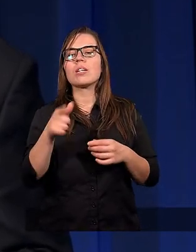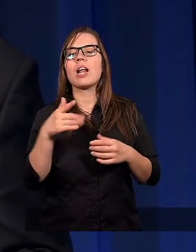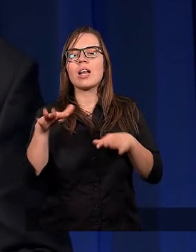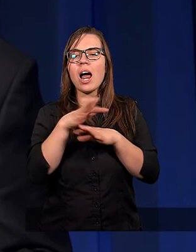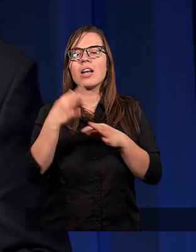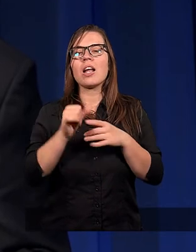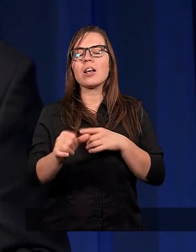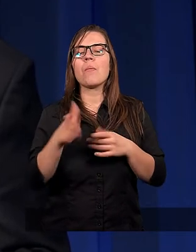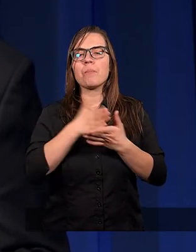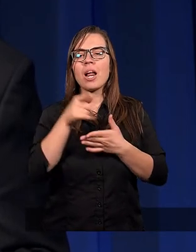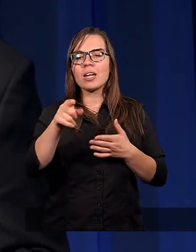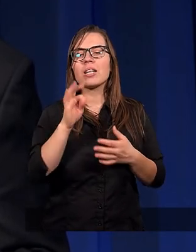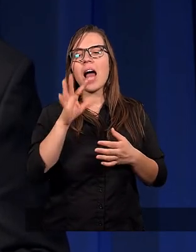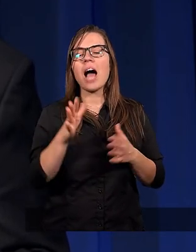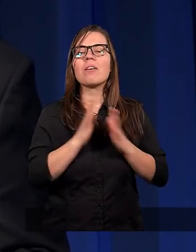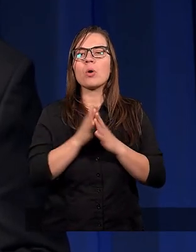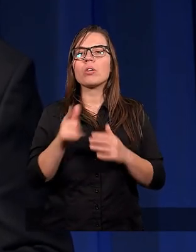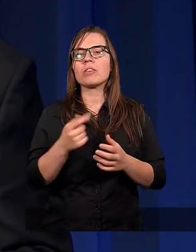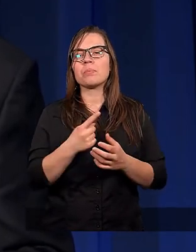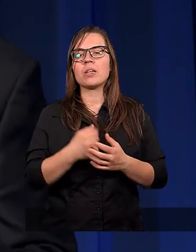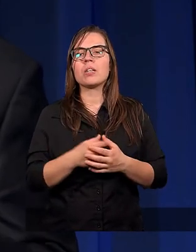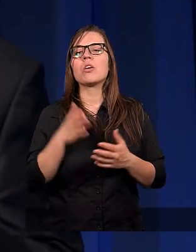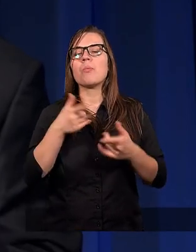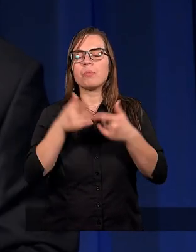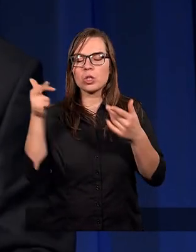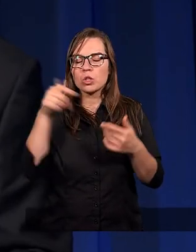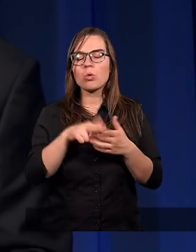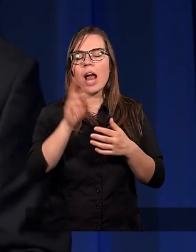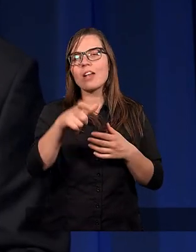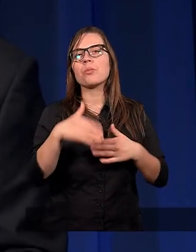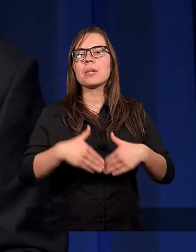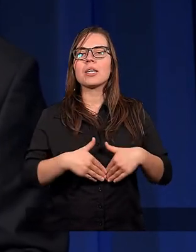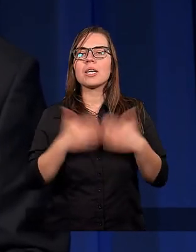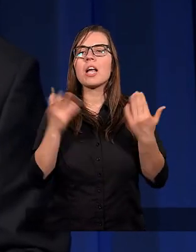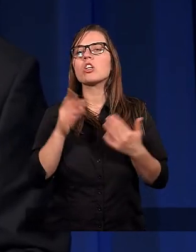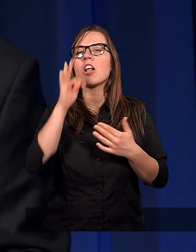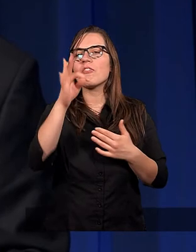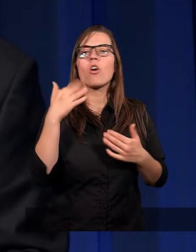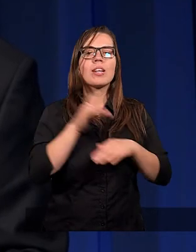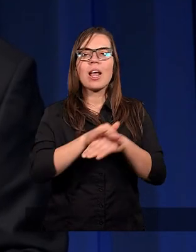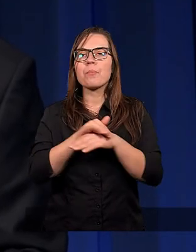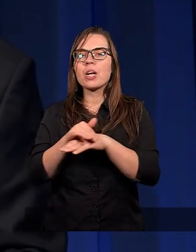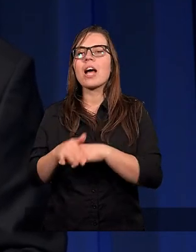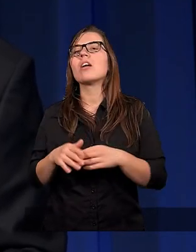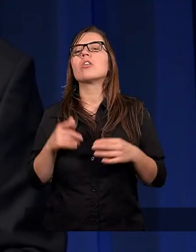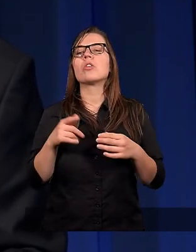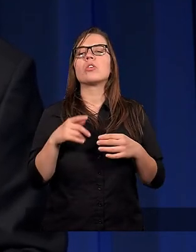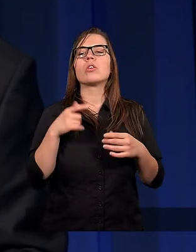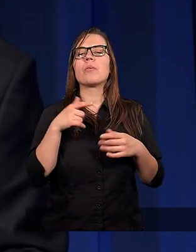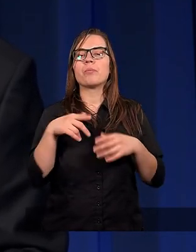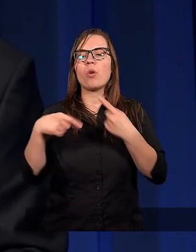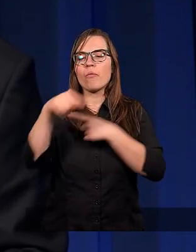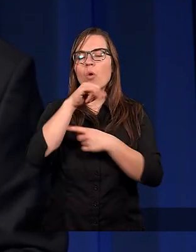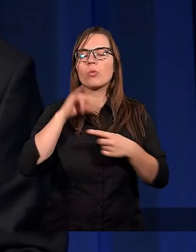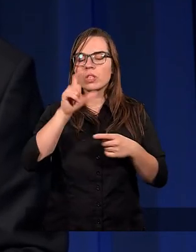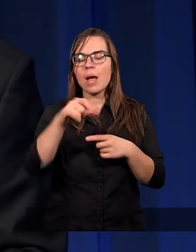zakryte jest przed oczyma twymi, gdyż przyjdą na ciebie dni, że Twoi nieprzyjaciele usypią wał wokół